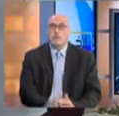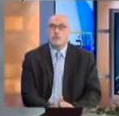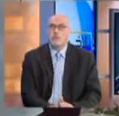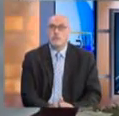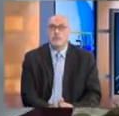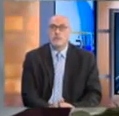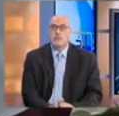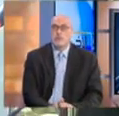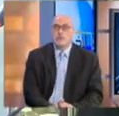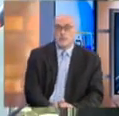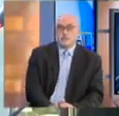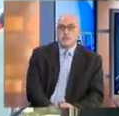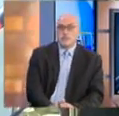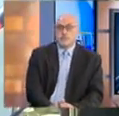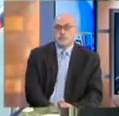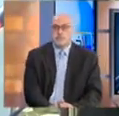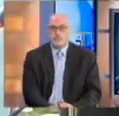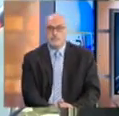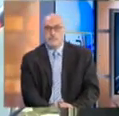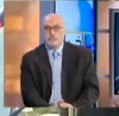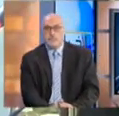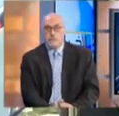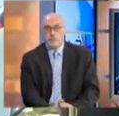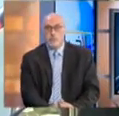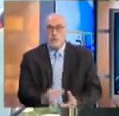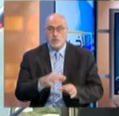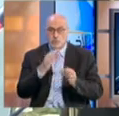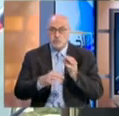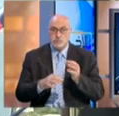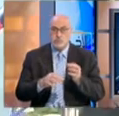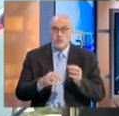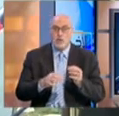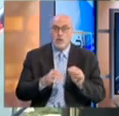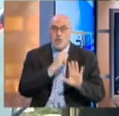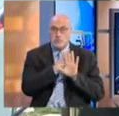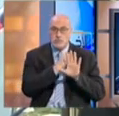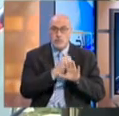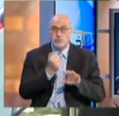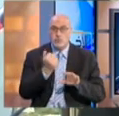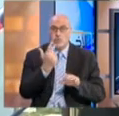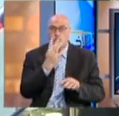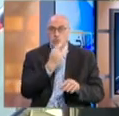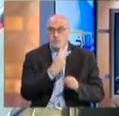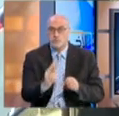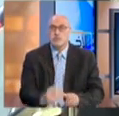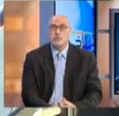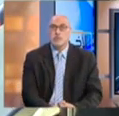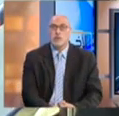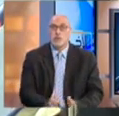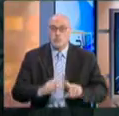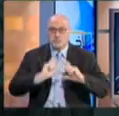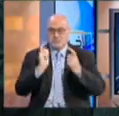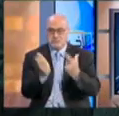والتي أسفرت عن القضاء على عدد معتبر من الإرهابيين